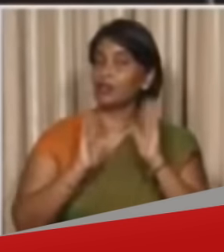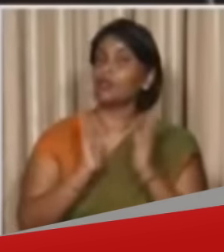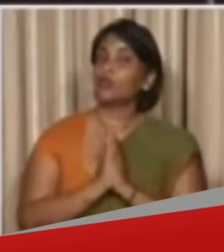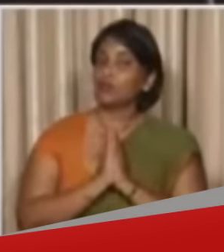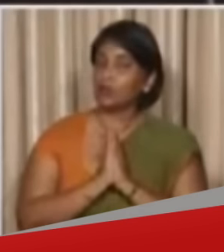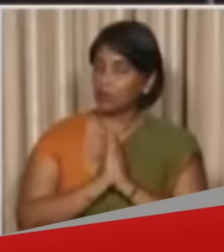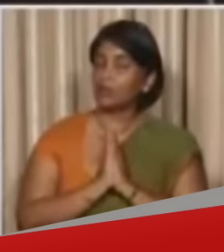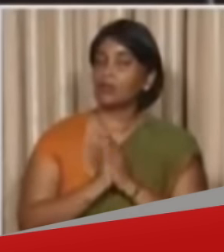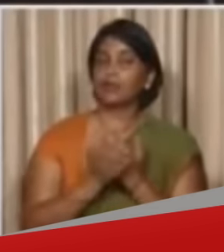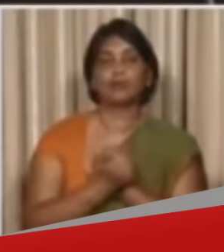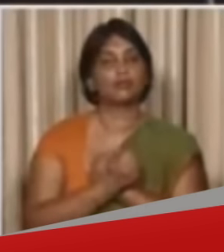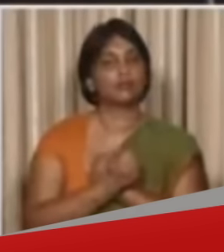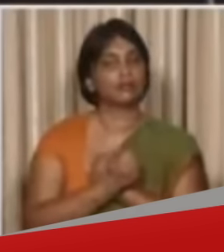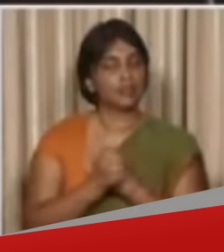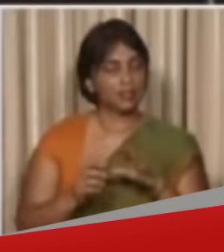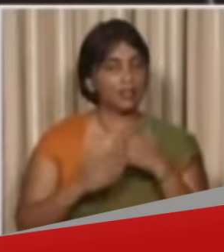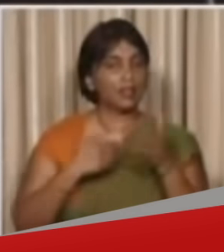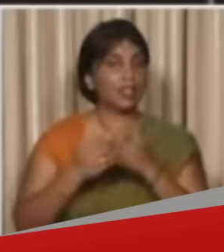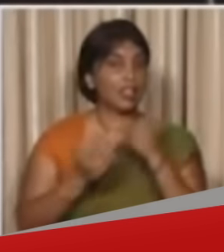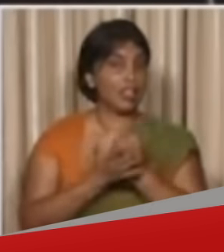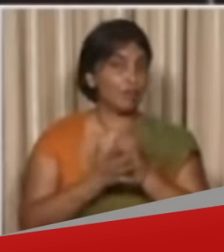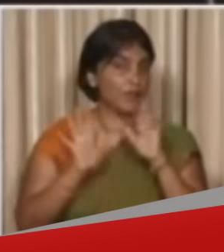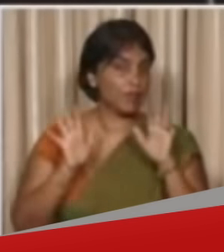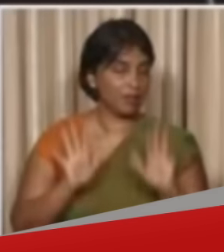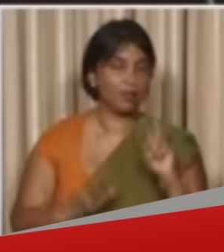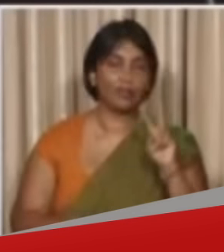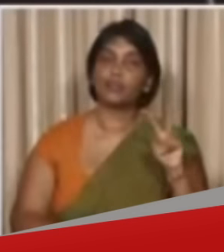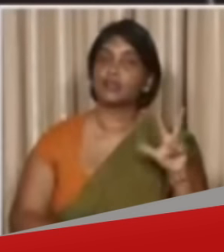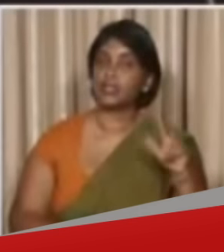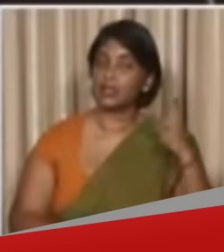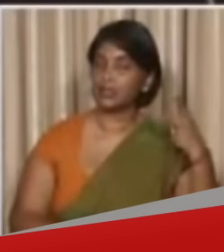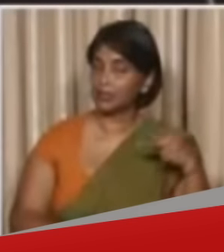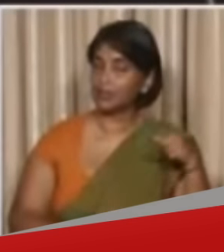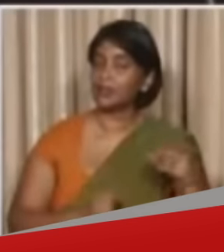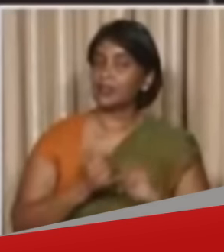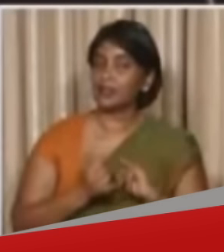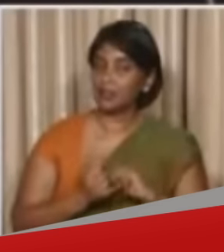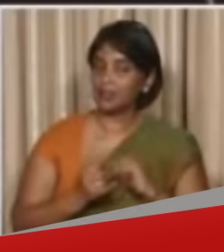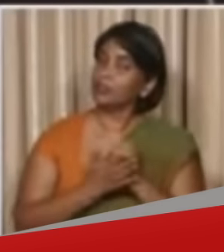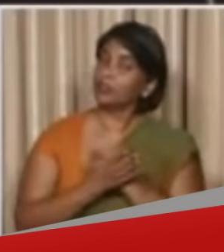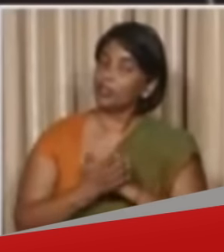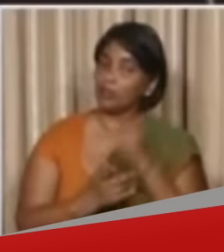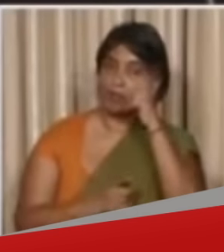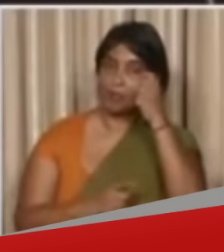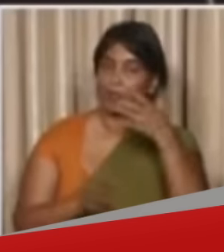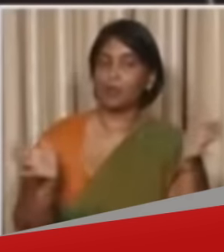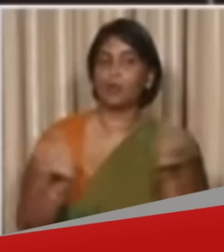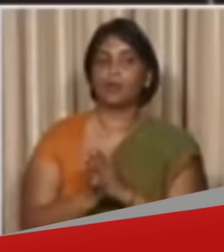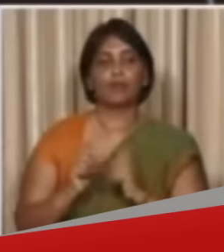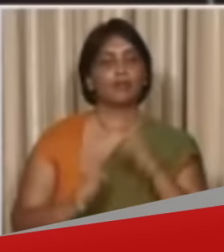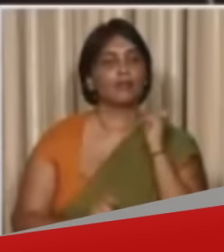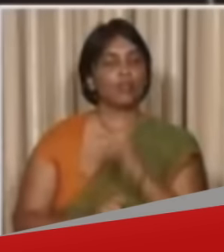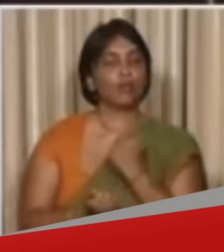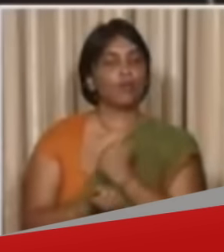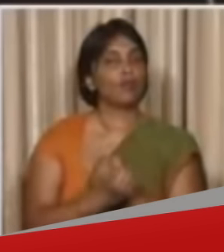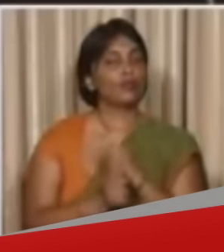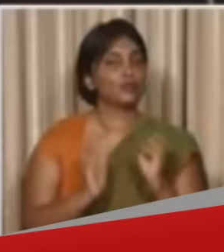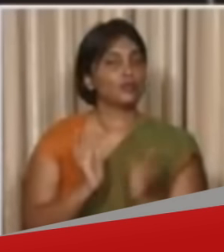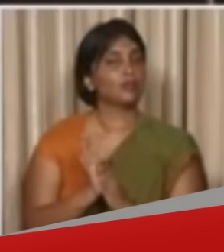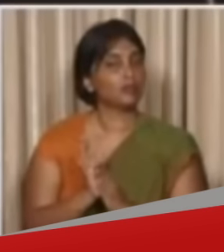නාමයකින් ඔහු නිදහස් කළ නිදහස් බවට ලිපි 9 28 දෙක සාහනි අභේසර සියලු හිගුවට උත්සාහ දීමනා ගෙවන ලෙස පොලිස්